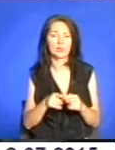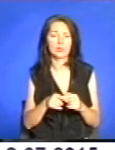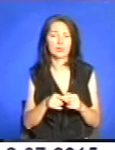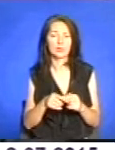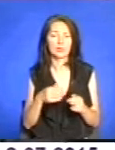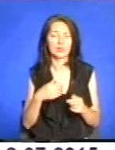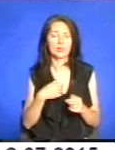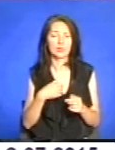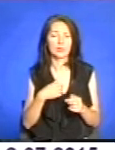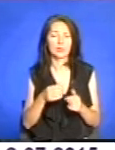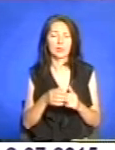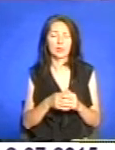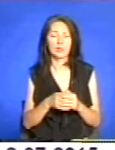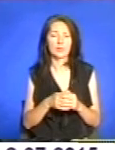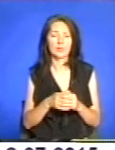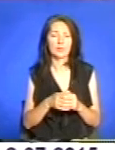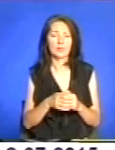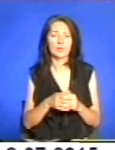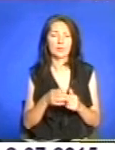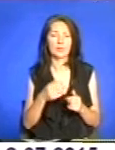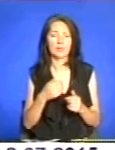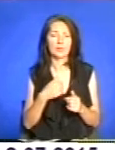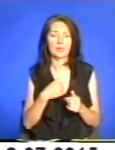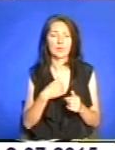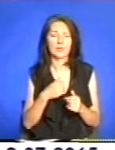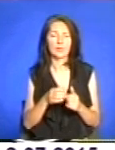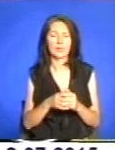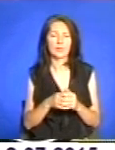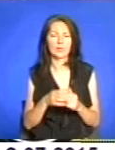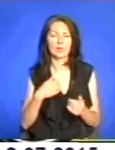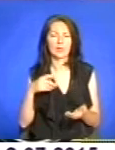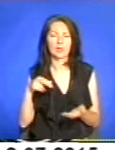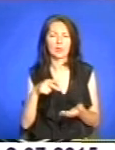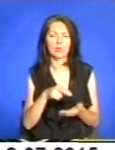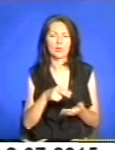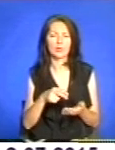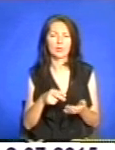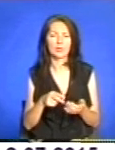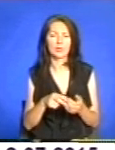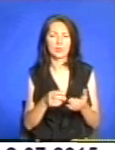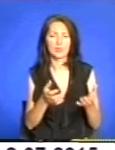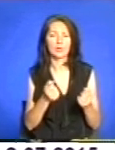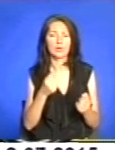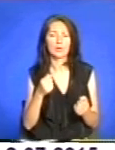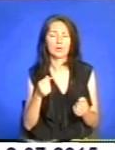сказав, що вона завтра пішла. Я піснувся і почав з мамою сварити. Я пішов до хати, взяв